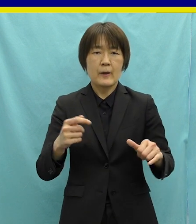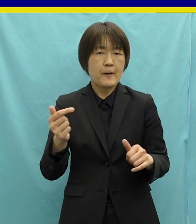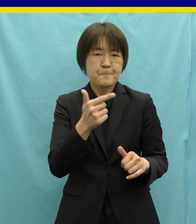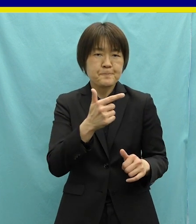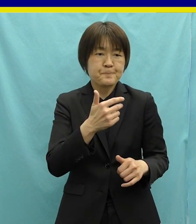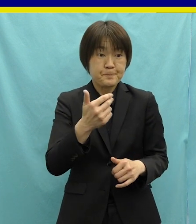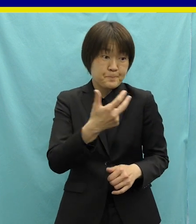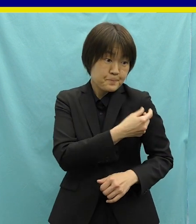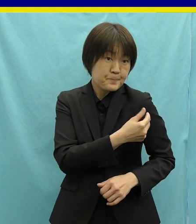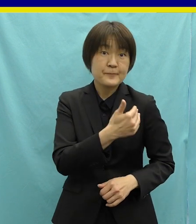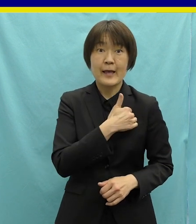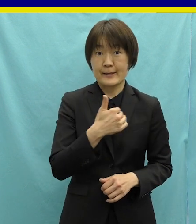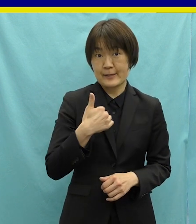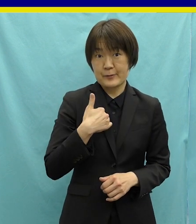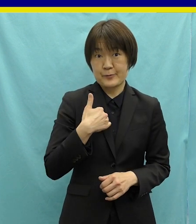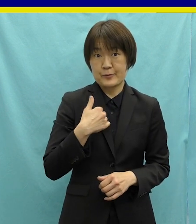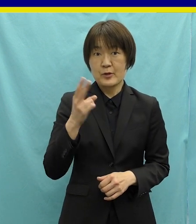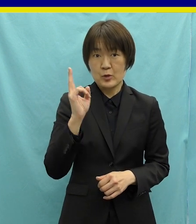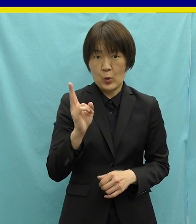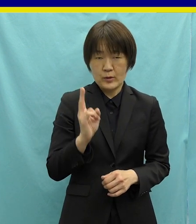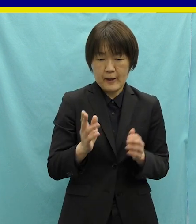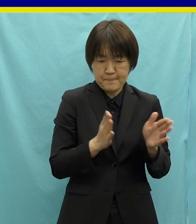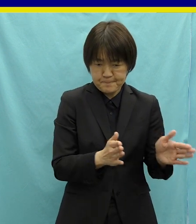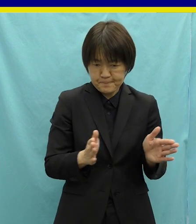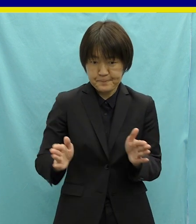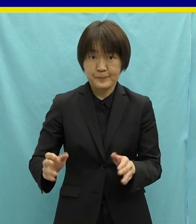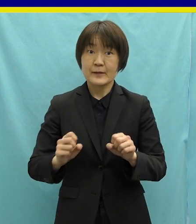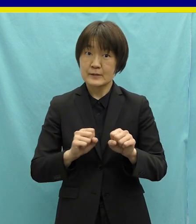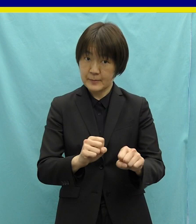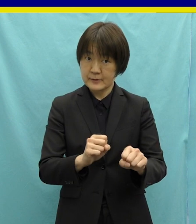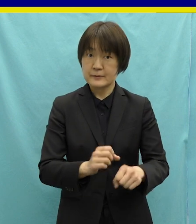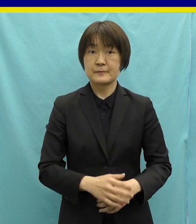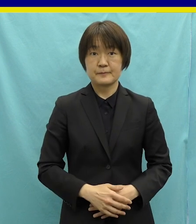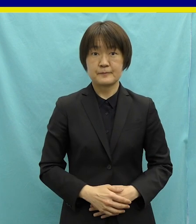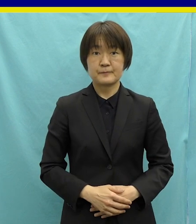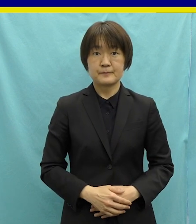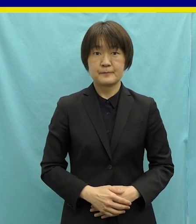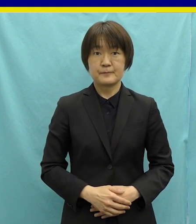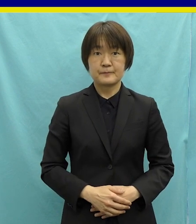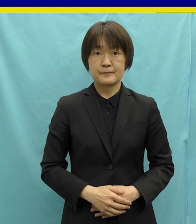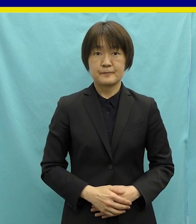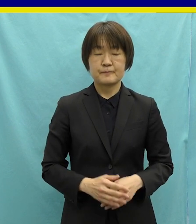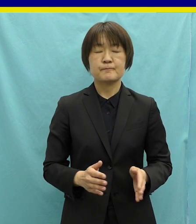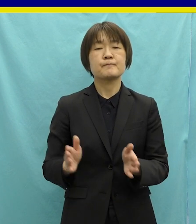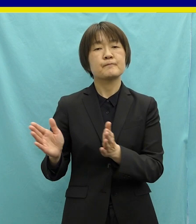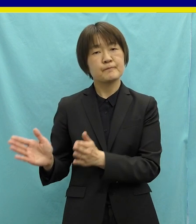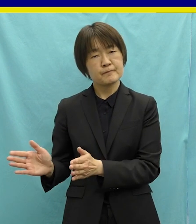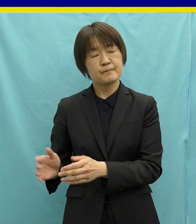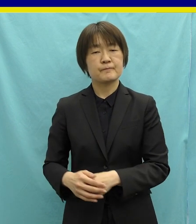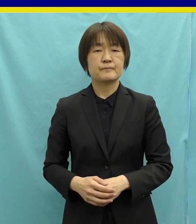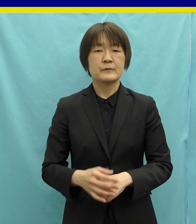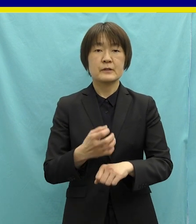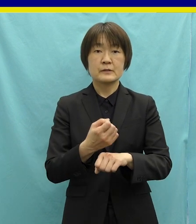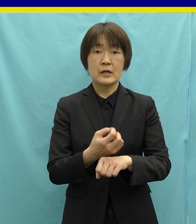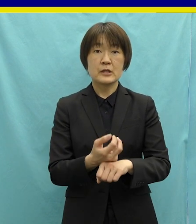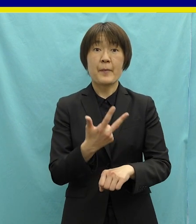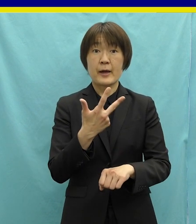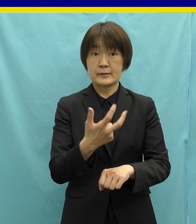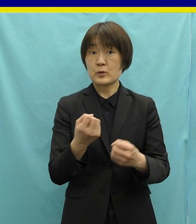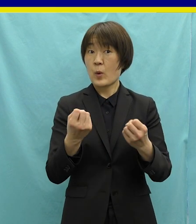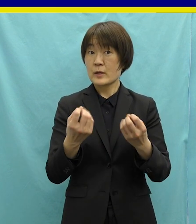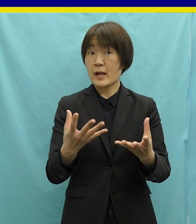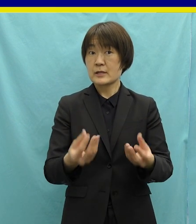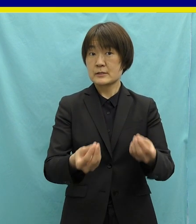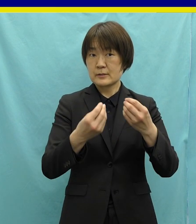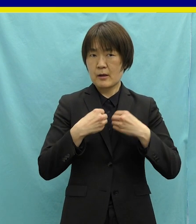一人でも多く接種ができる環境を整備してまいります。さて本市の新規感